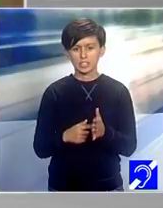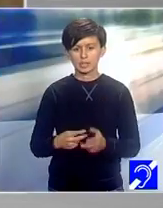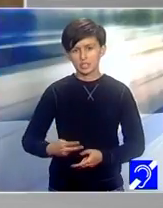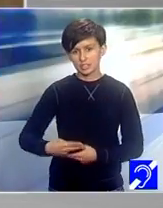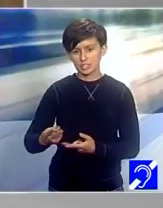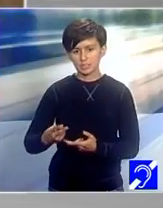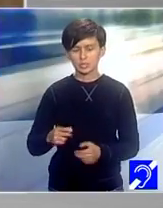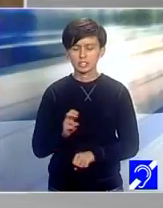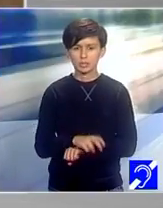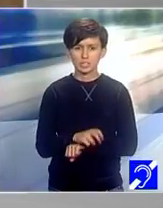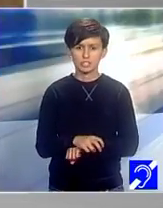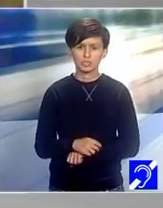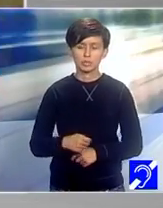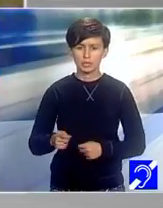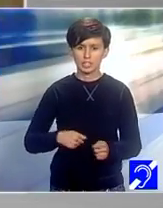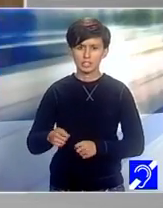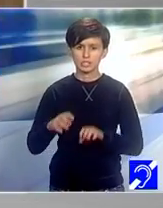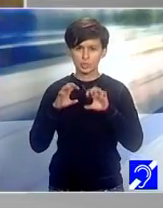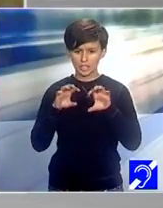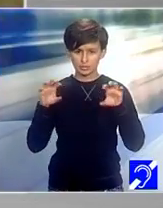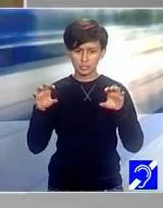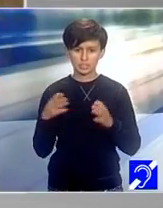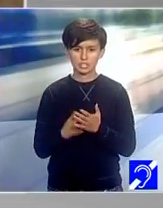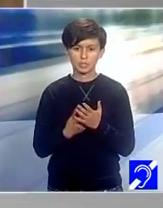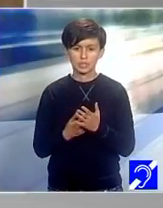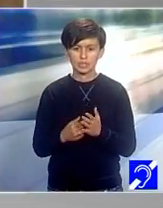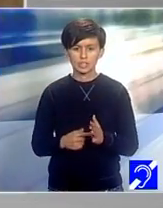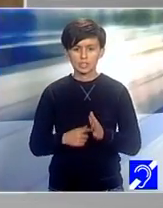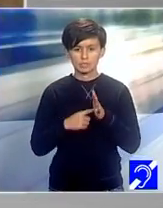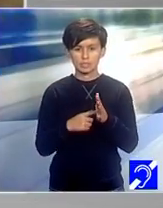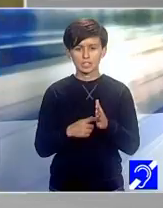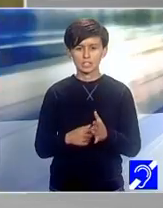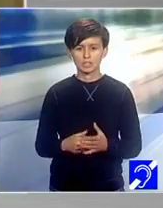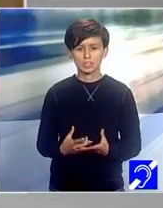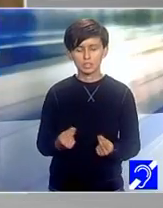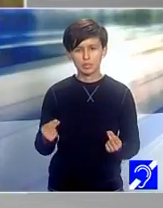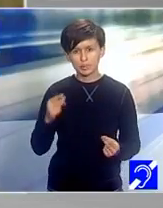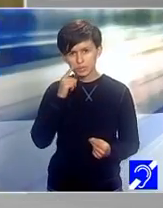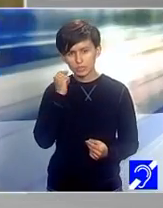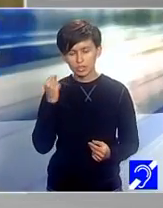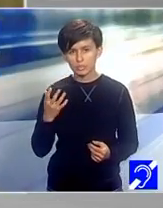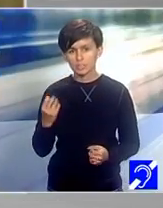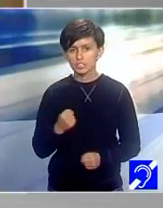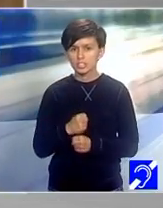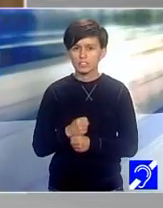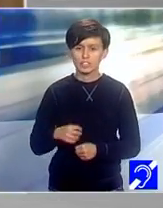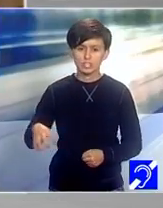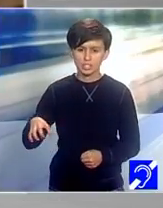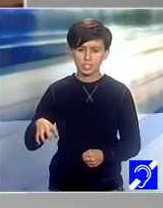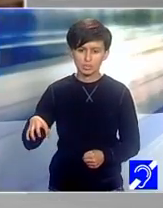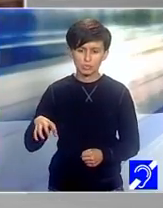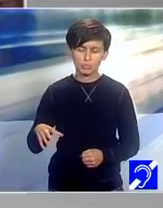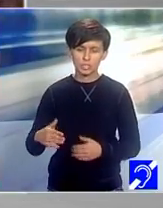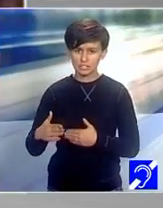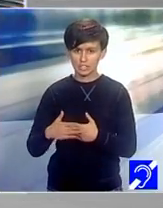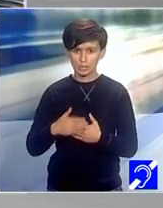să participăm la târguri, la expoziții, astfel încât să-i arătăm cât mai multor lume ceea ce se face în comunitățile de lângă